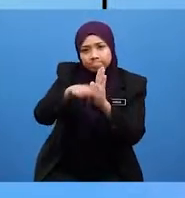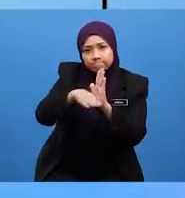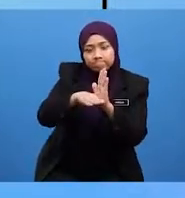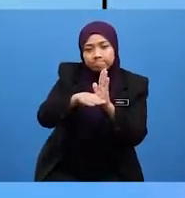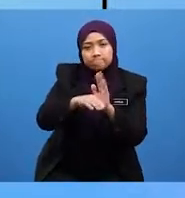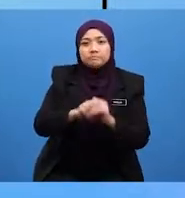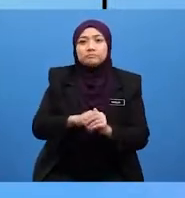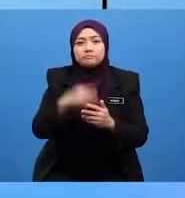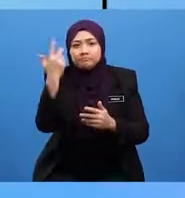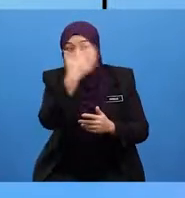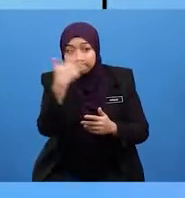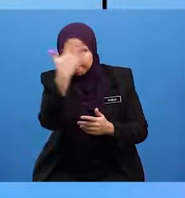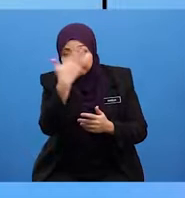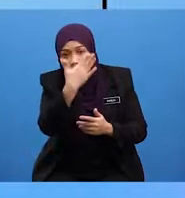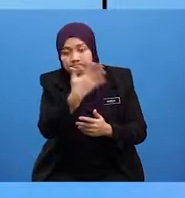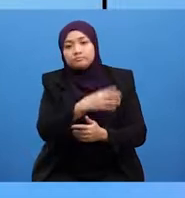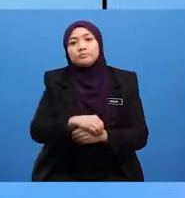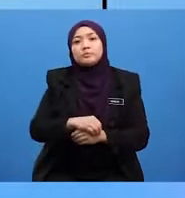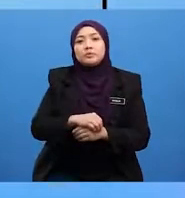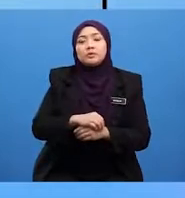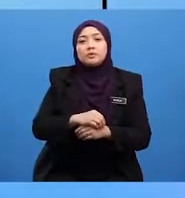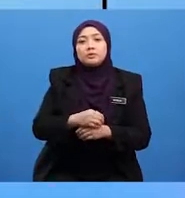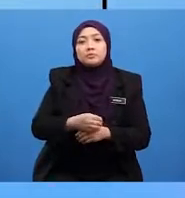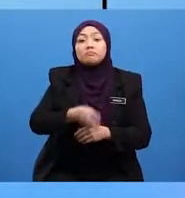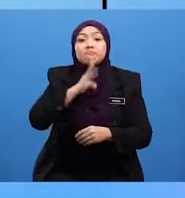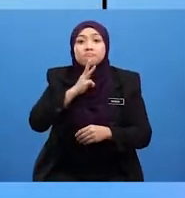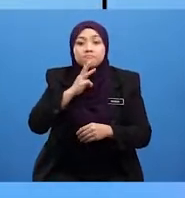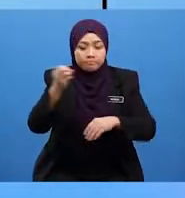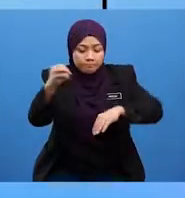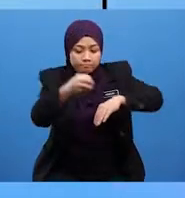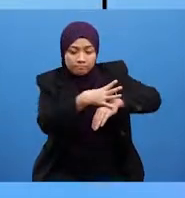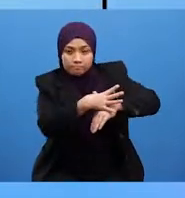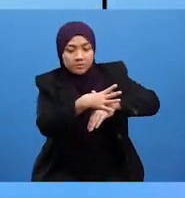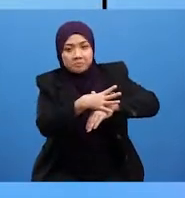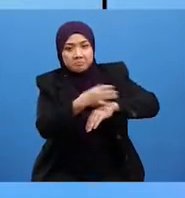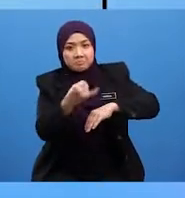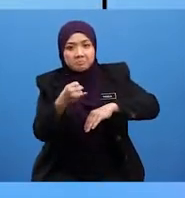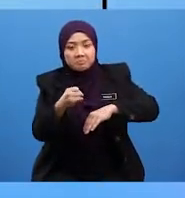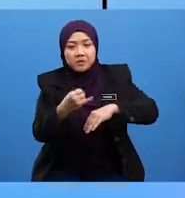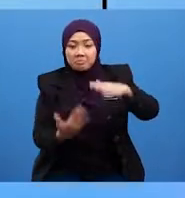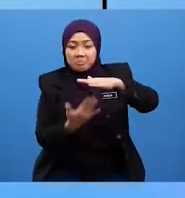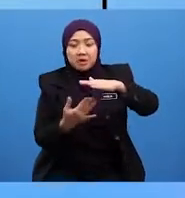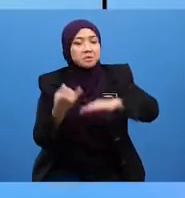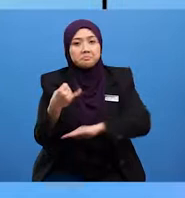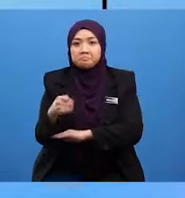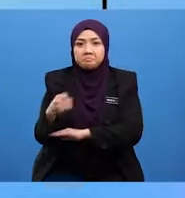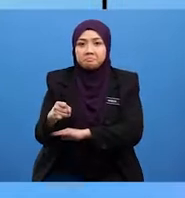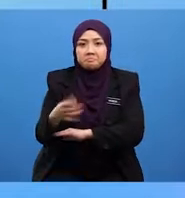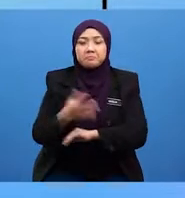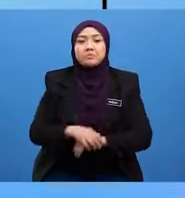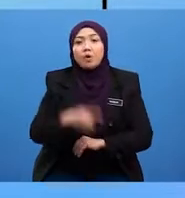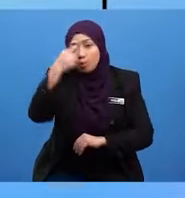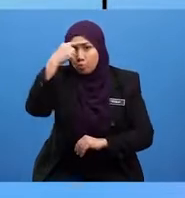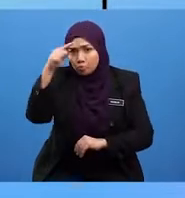lutsina, fleksibel, kalis air dan tidak mudah terbakar. Kegunaannya